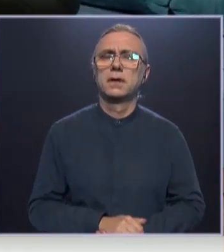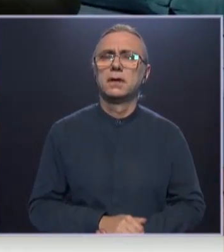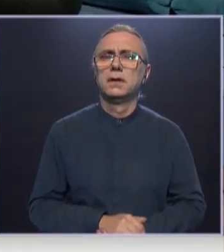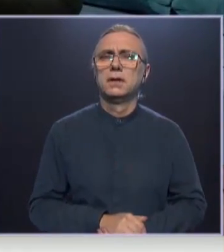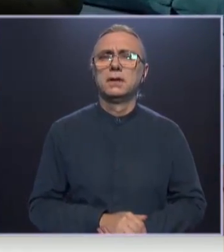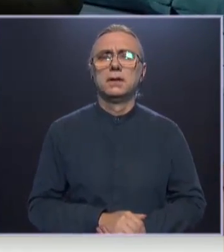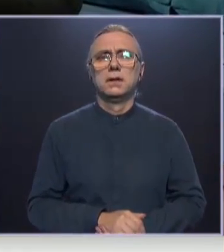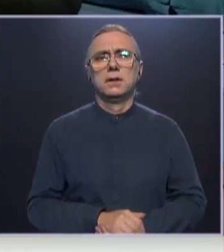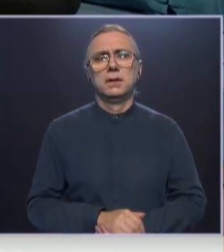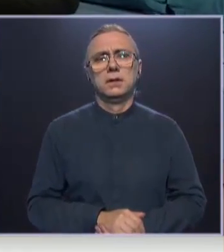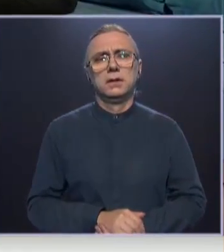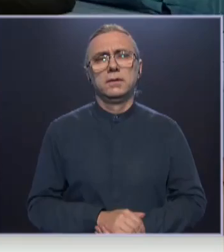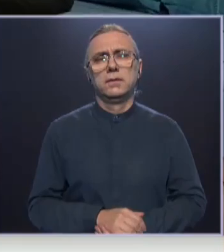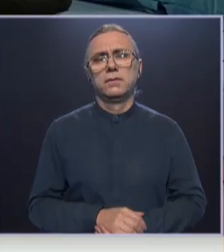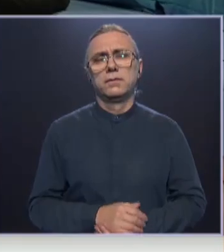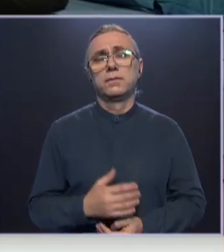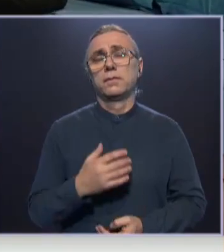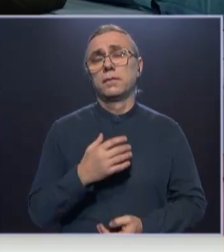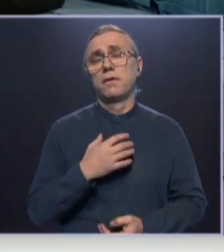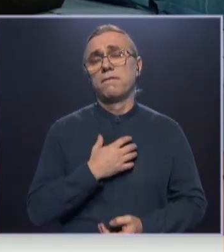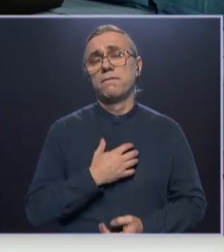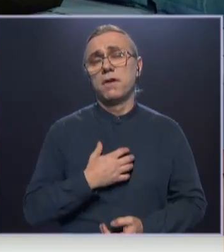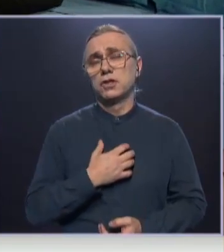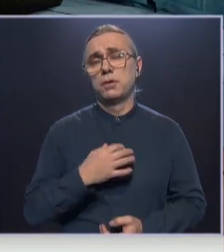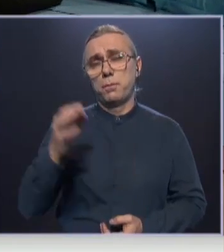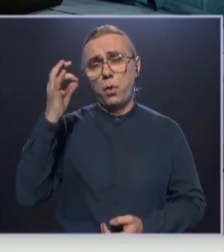сказать, просто в такой материальной